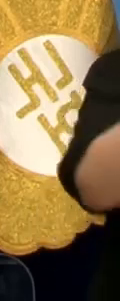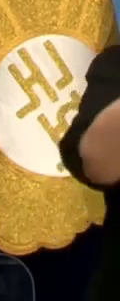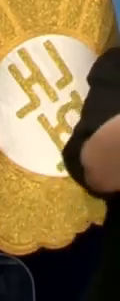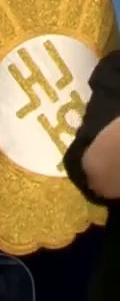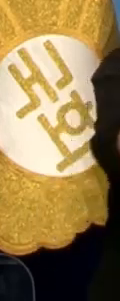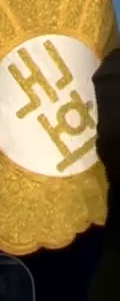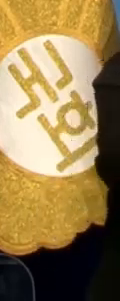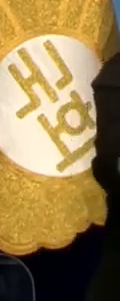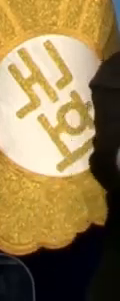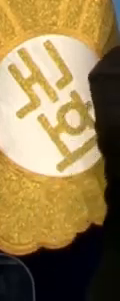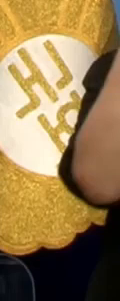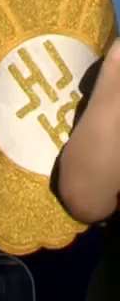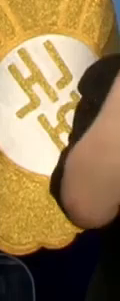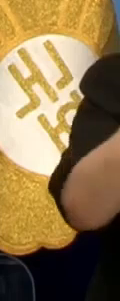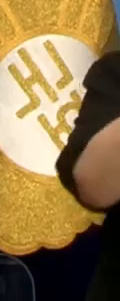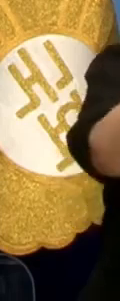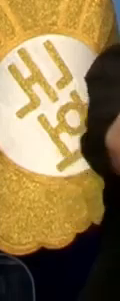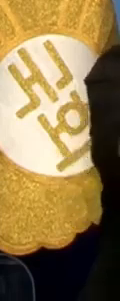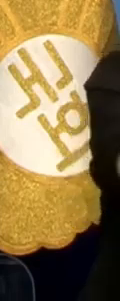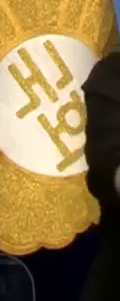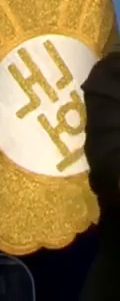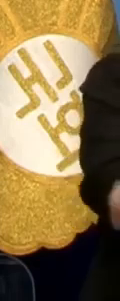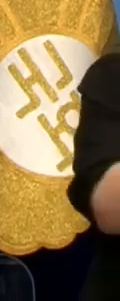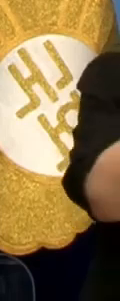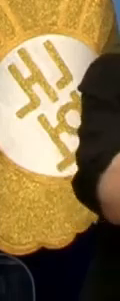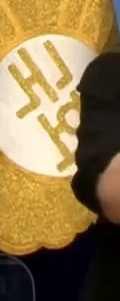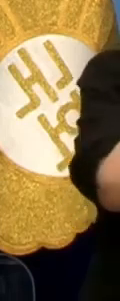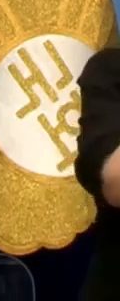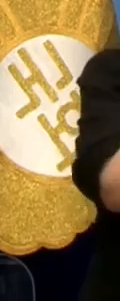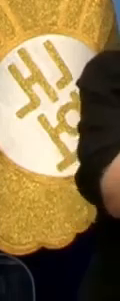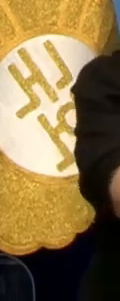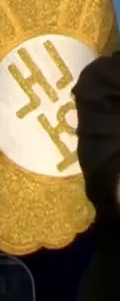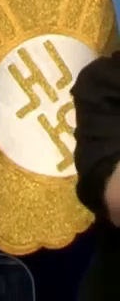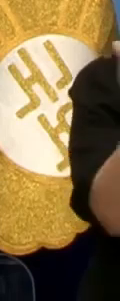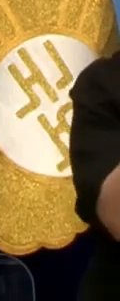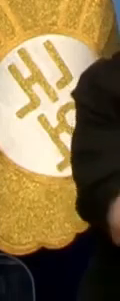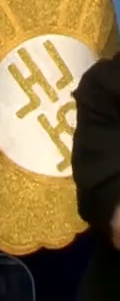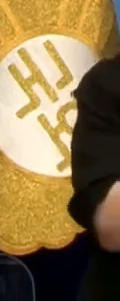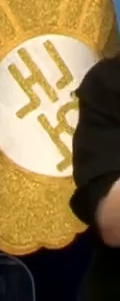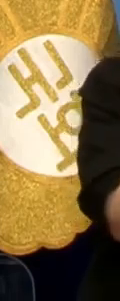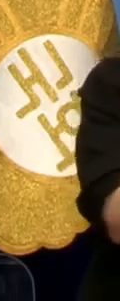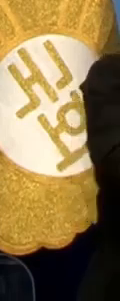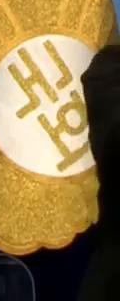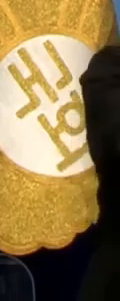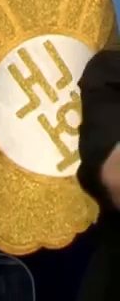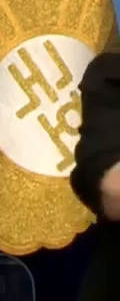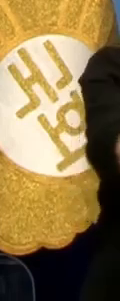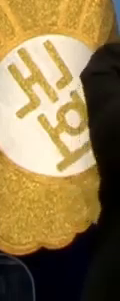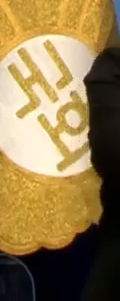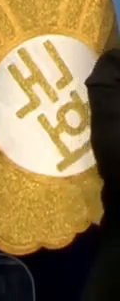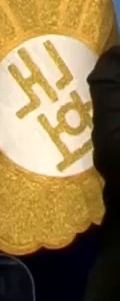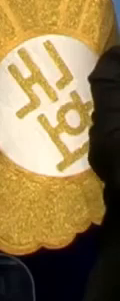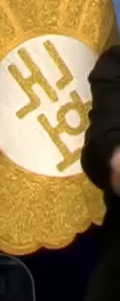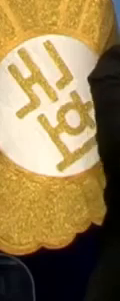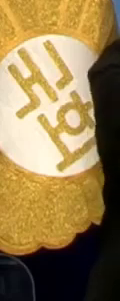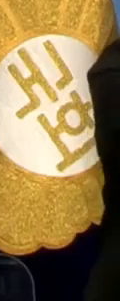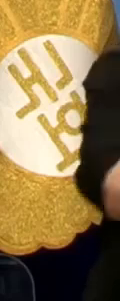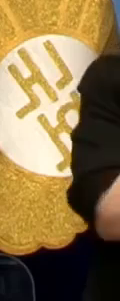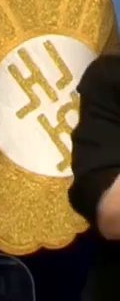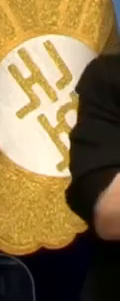차차기 다음 정부 말 그 다음 정부는 국민의 수기 토론 과정을 거쳐서 기본소득 목적세 도입을